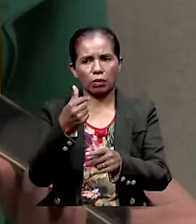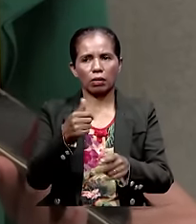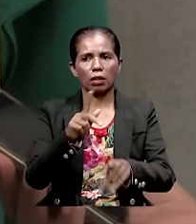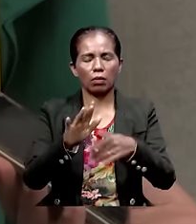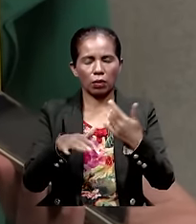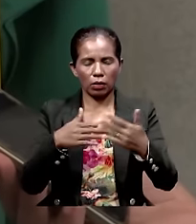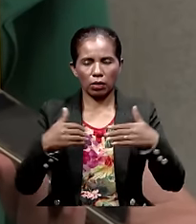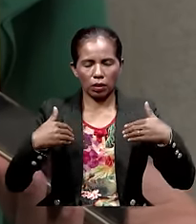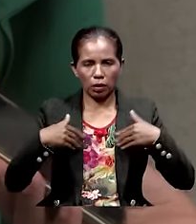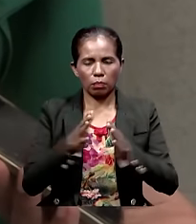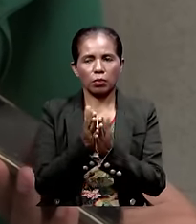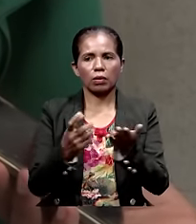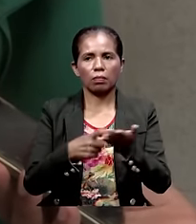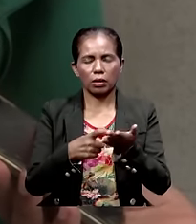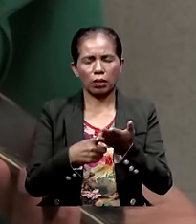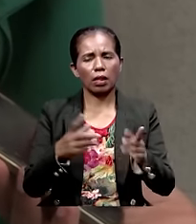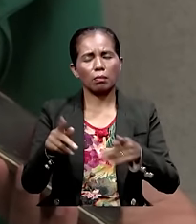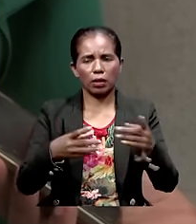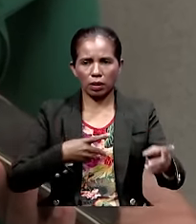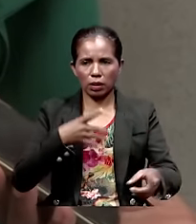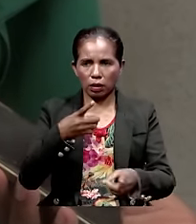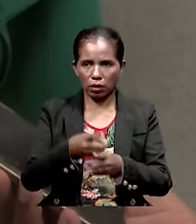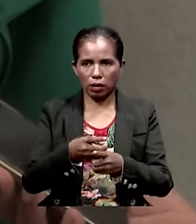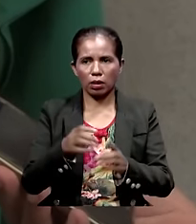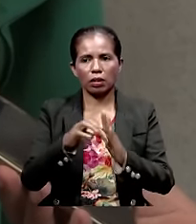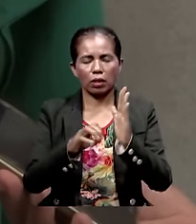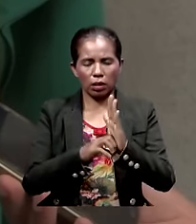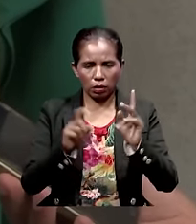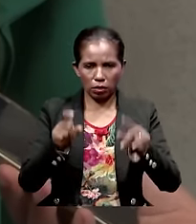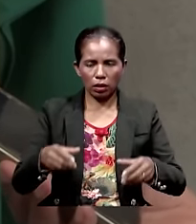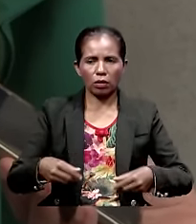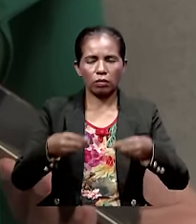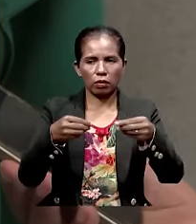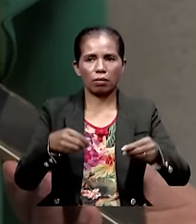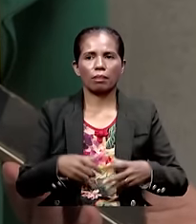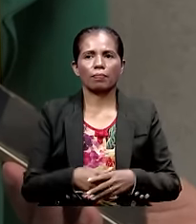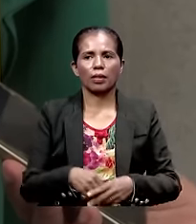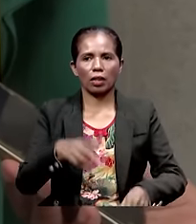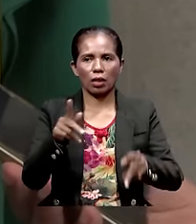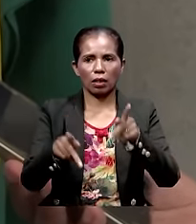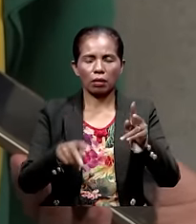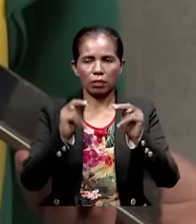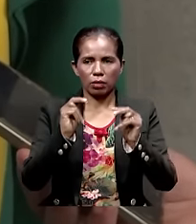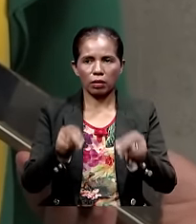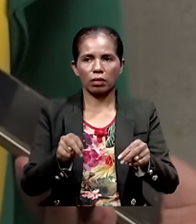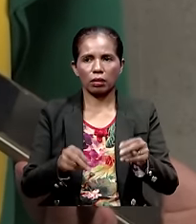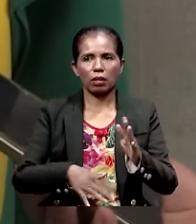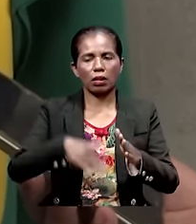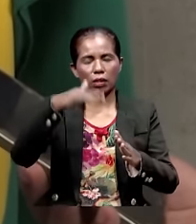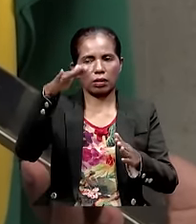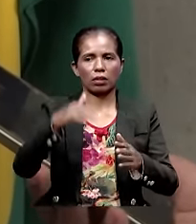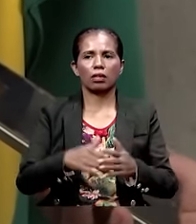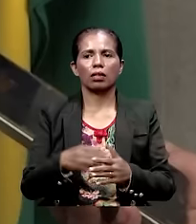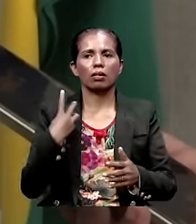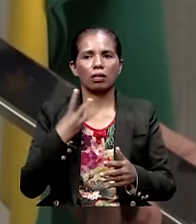hoto tu ya pasaport e mene direito mas ane istar tu insifo mes dalu rumah ita e mene necesidade ne makas los tia be dalu rumah